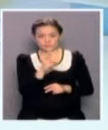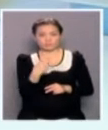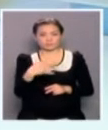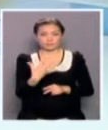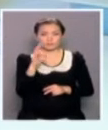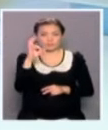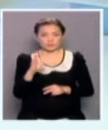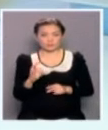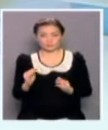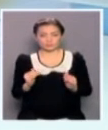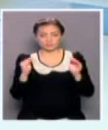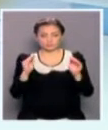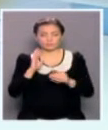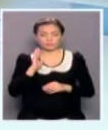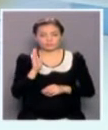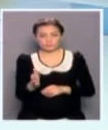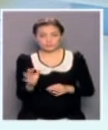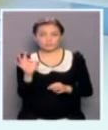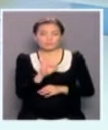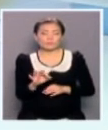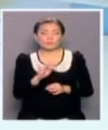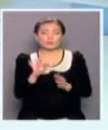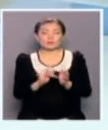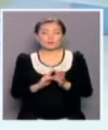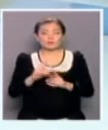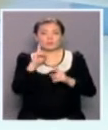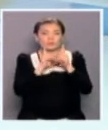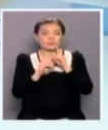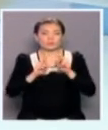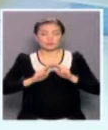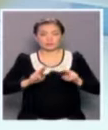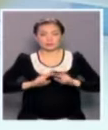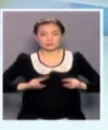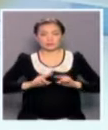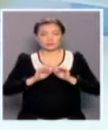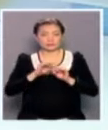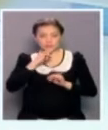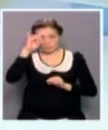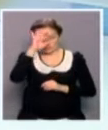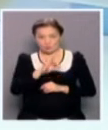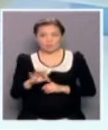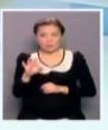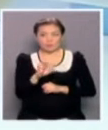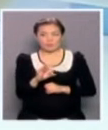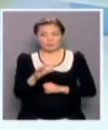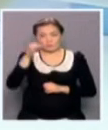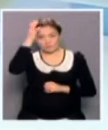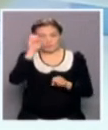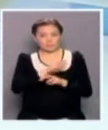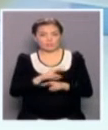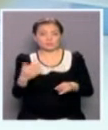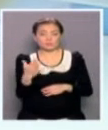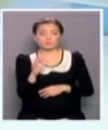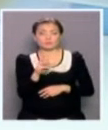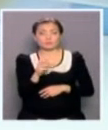тағы 25%-ға ұлғаяды. Бұл туралы орталық коммуникациялар қызметінде өткен брифингте Қазақстан Республикасы білім және ғылым